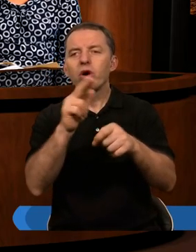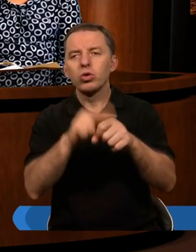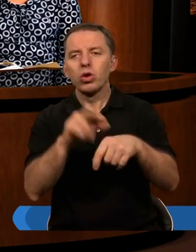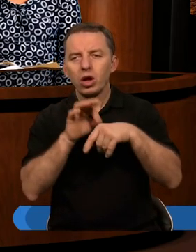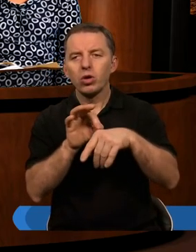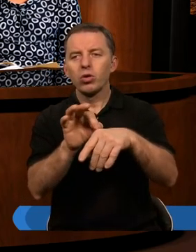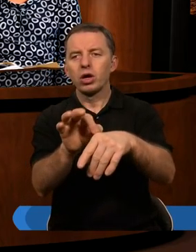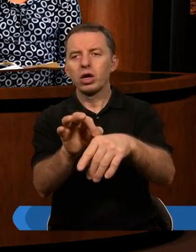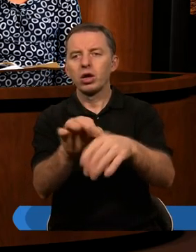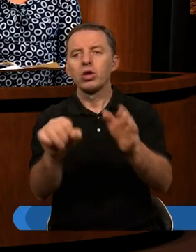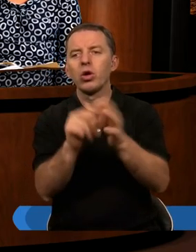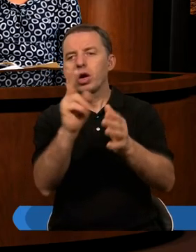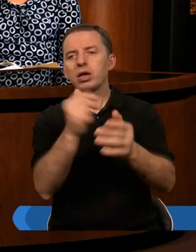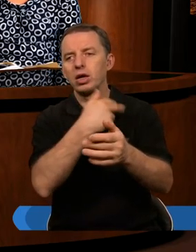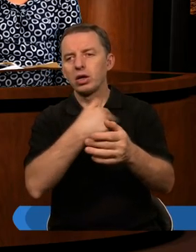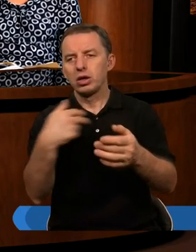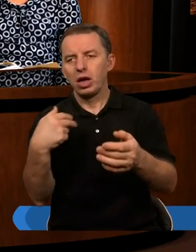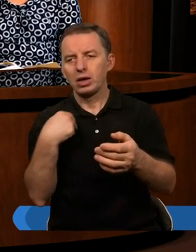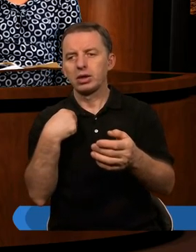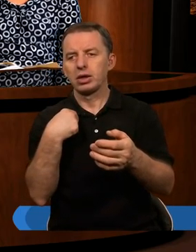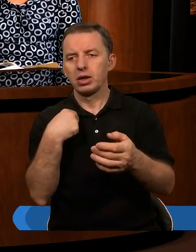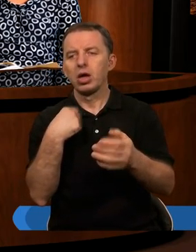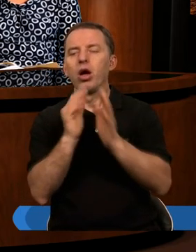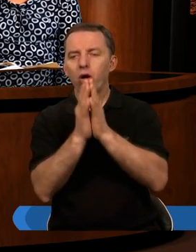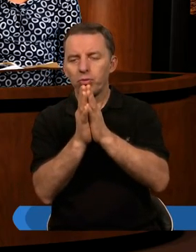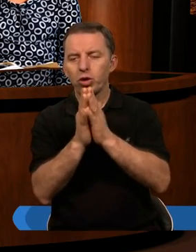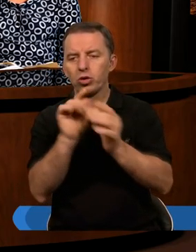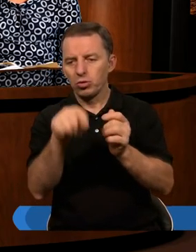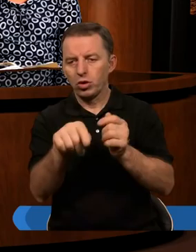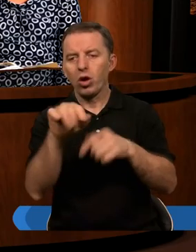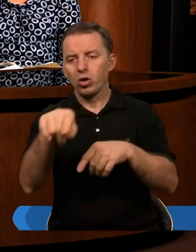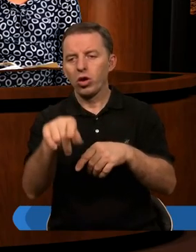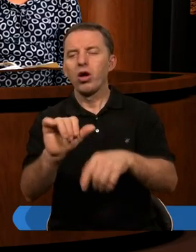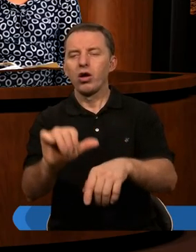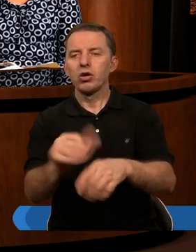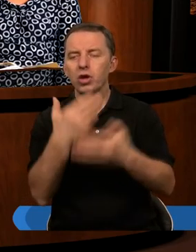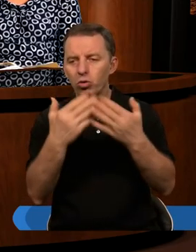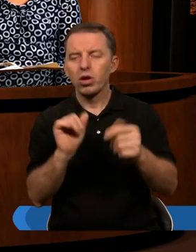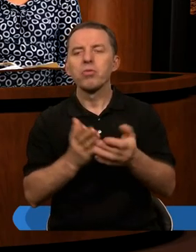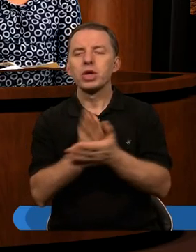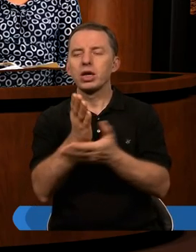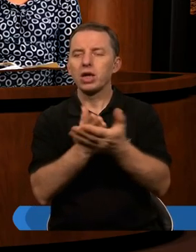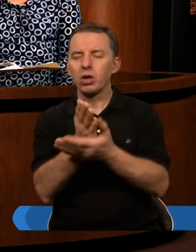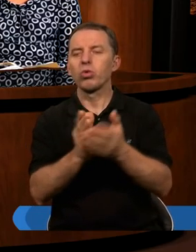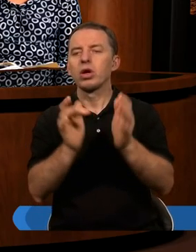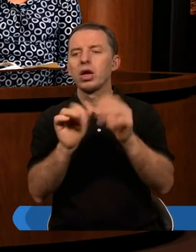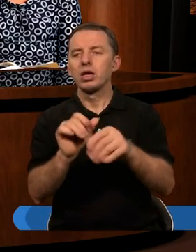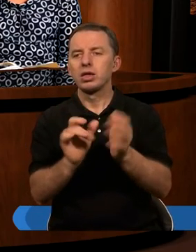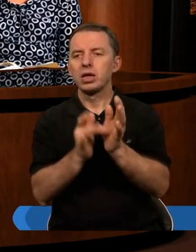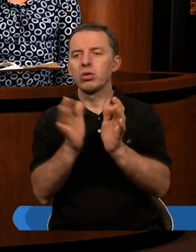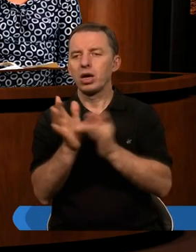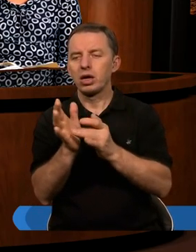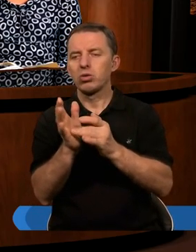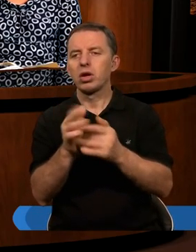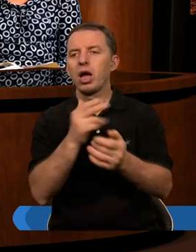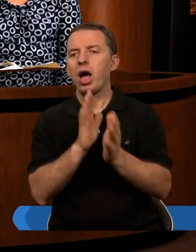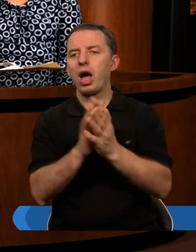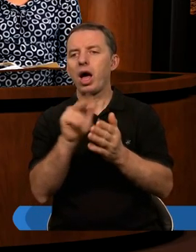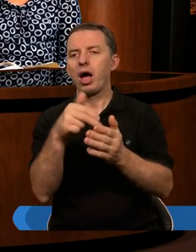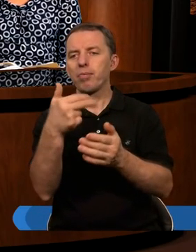kierujesz do każdego z nas. A prosimy o to i dziękujemy przez zasługi Jezusa Chrystusa. Amen.